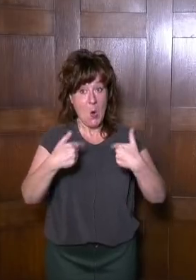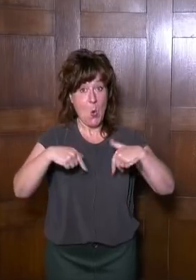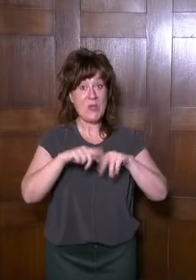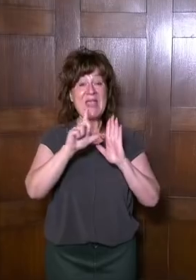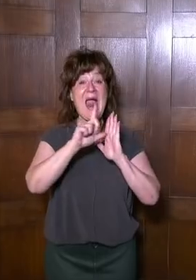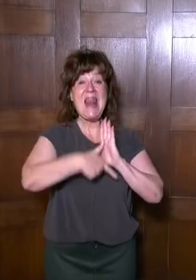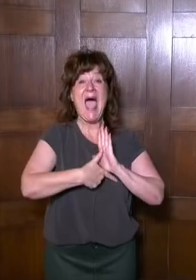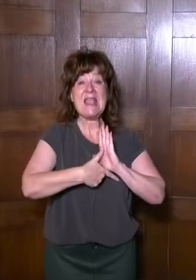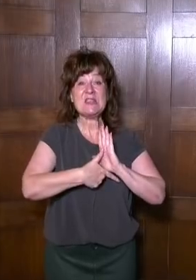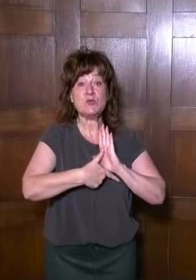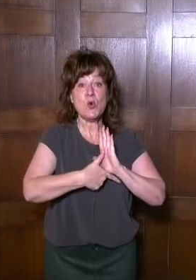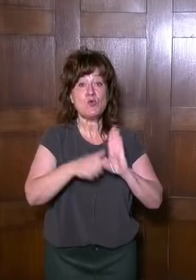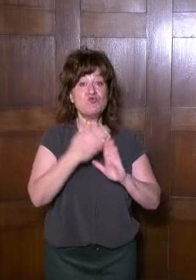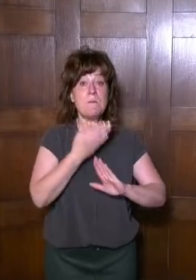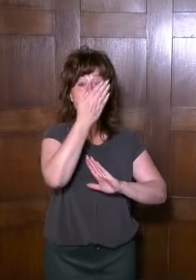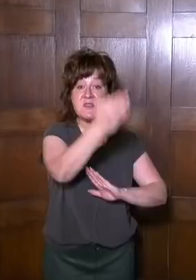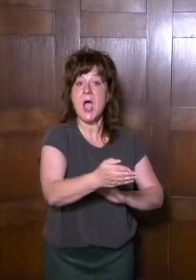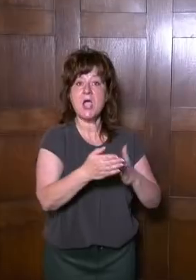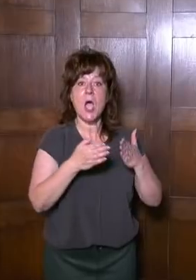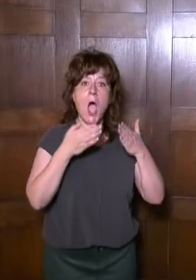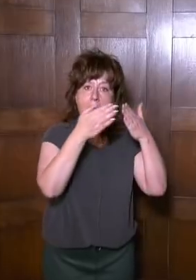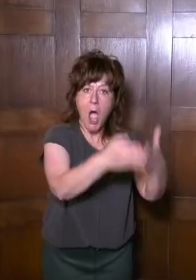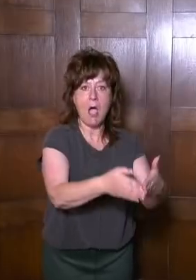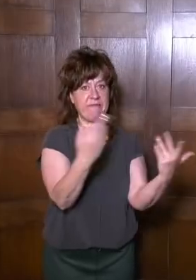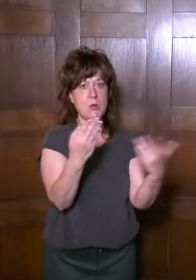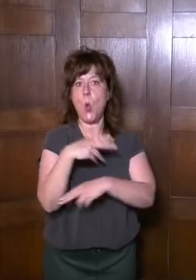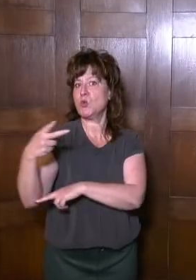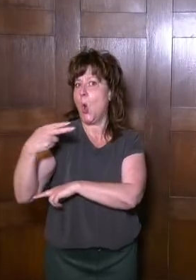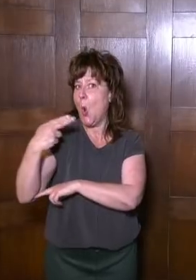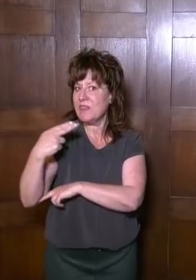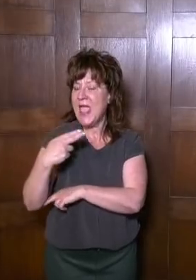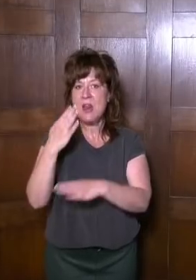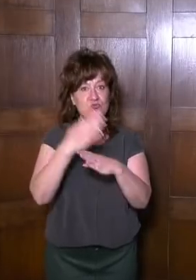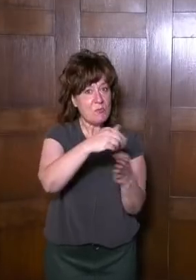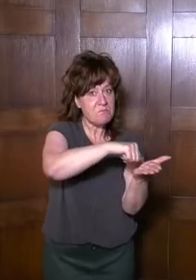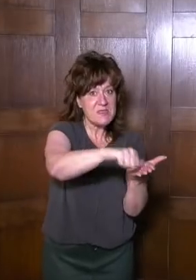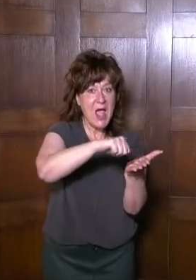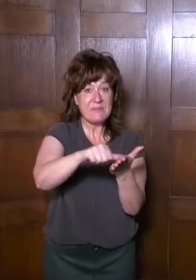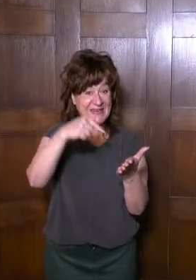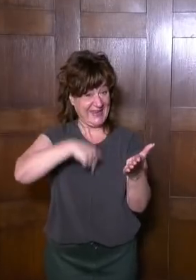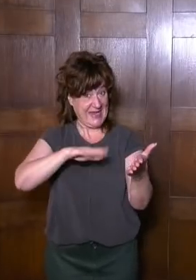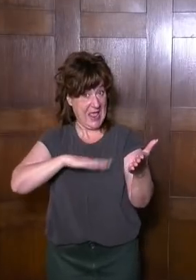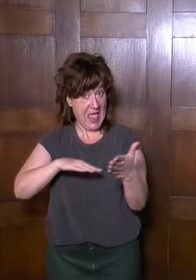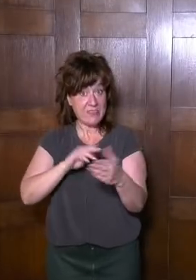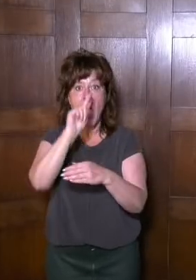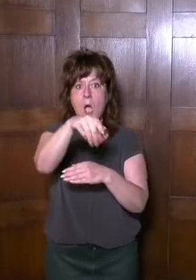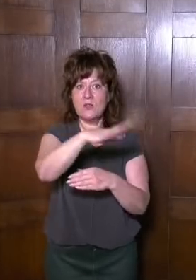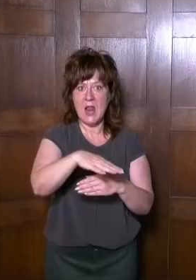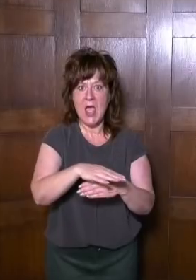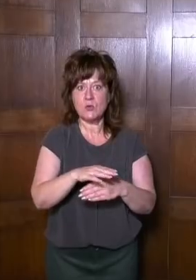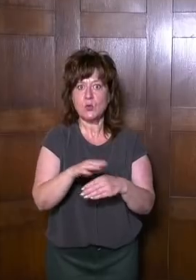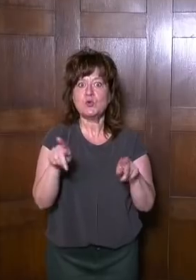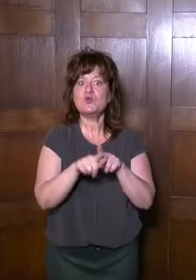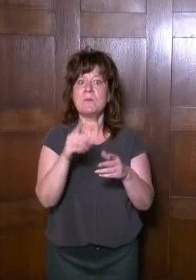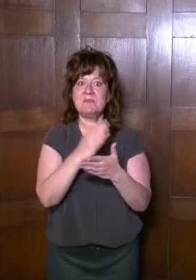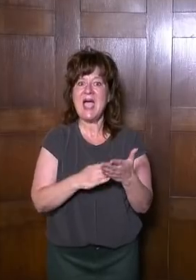schon bezahlt hatten. Das sind Reedereien, das sind unter Umständen auch Hotels und das sind In- und Ausland. Und glauben Sie mir, ich warte teilweise heute